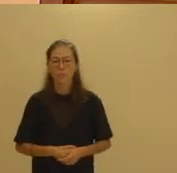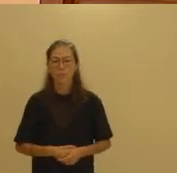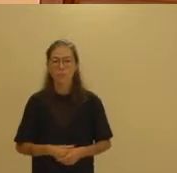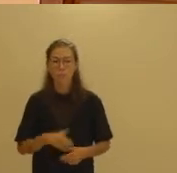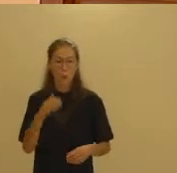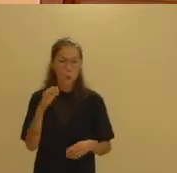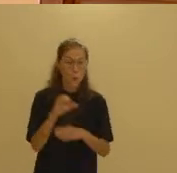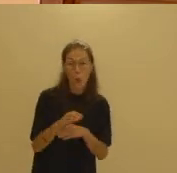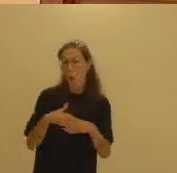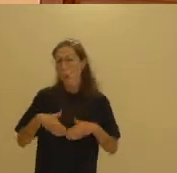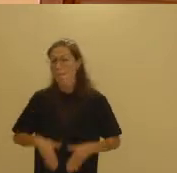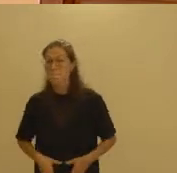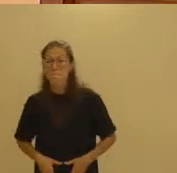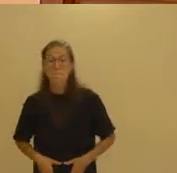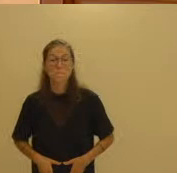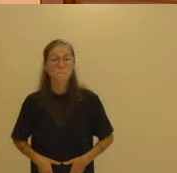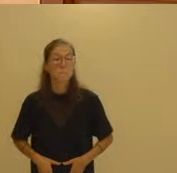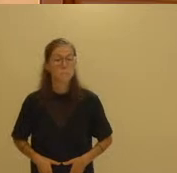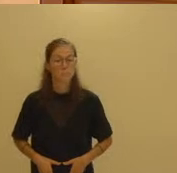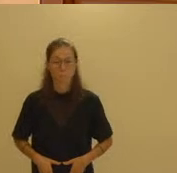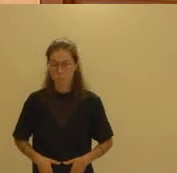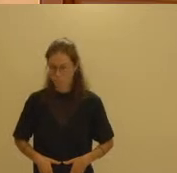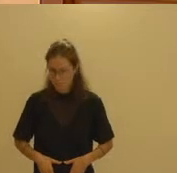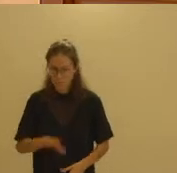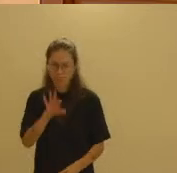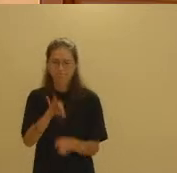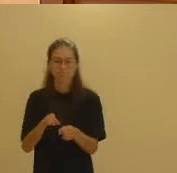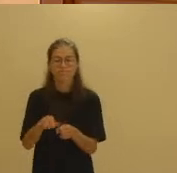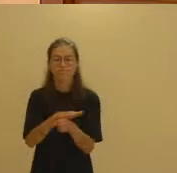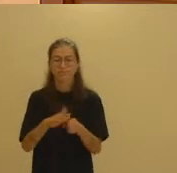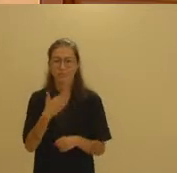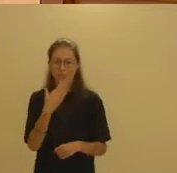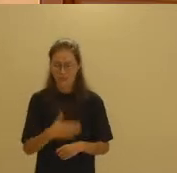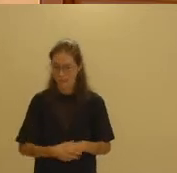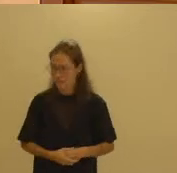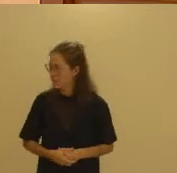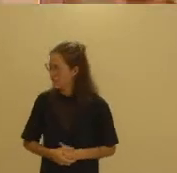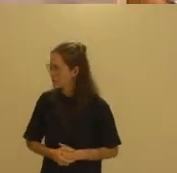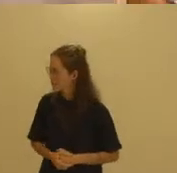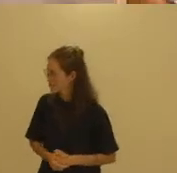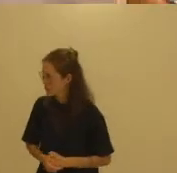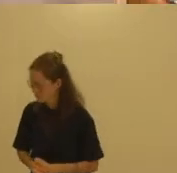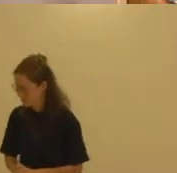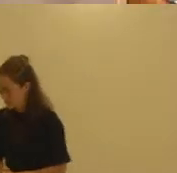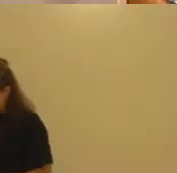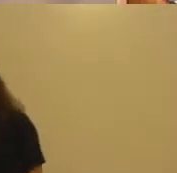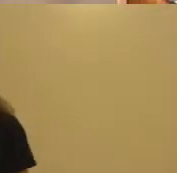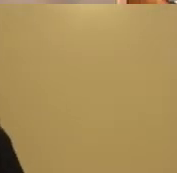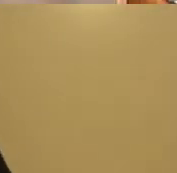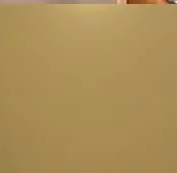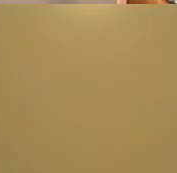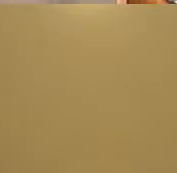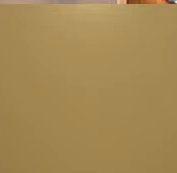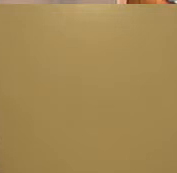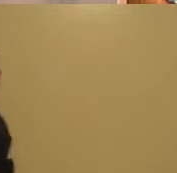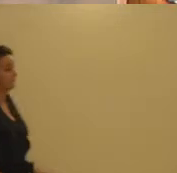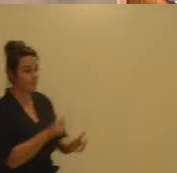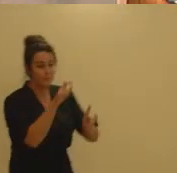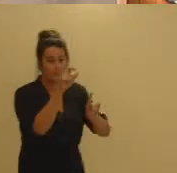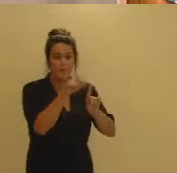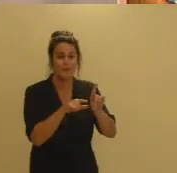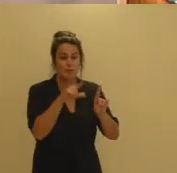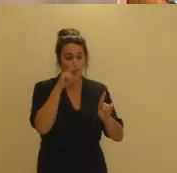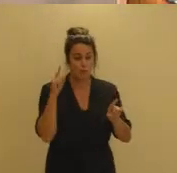vote contre ou qui s'abstient, votez à l'unanimité, je vous remercie. Toujours M. Rassousta.